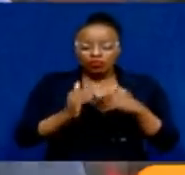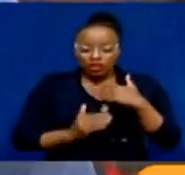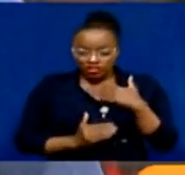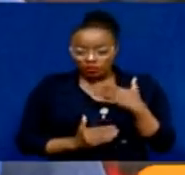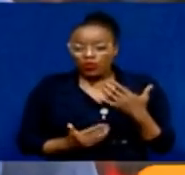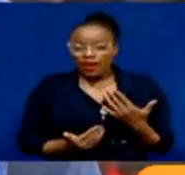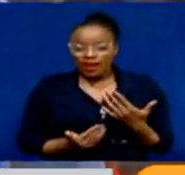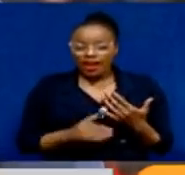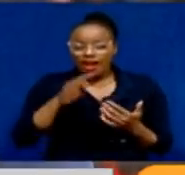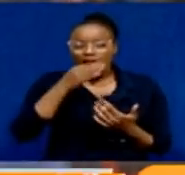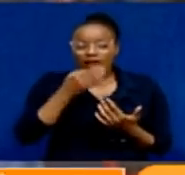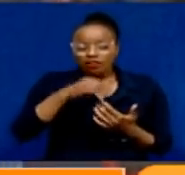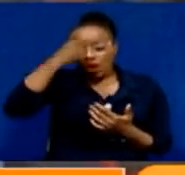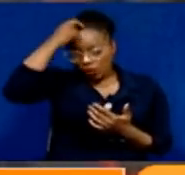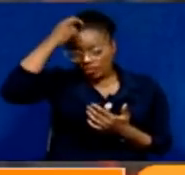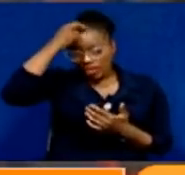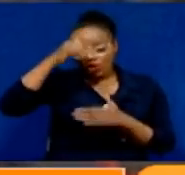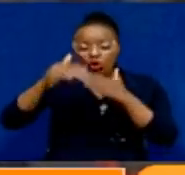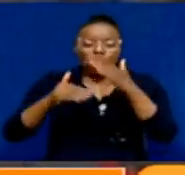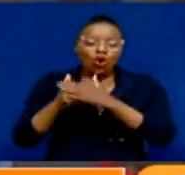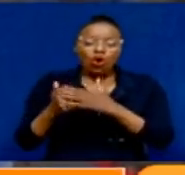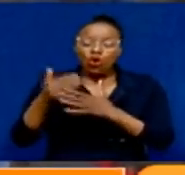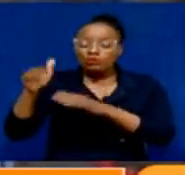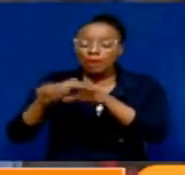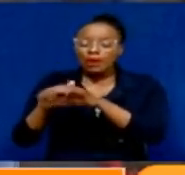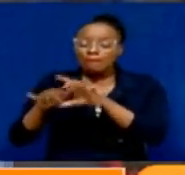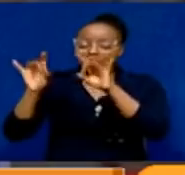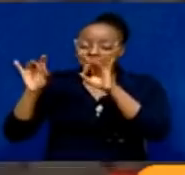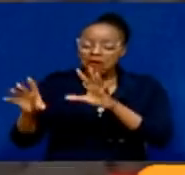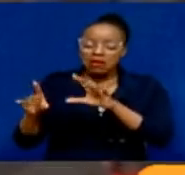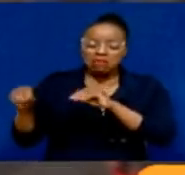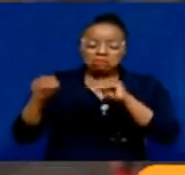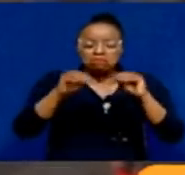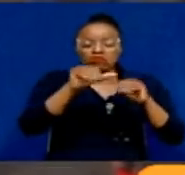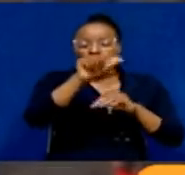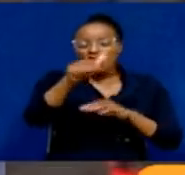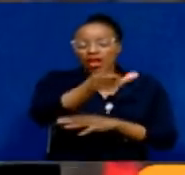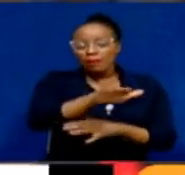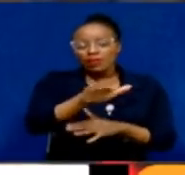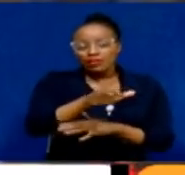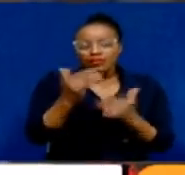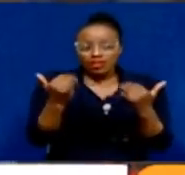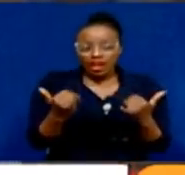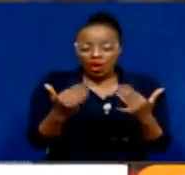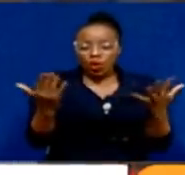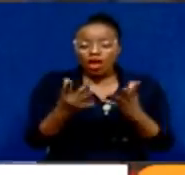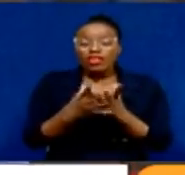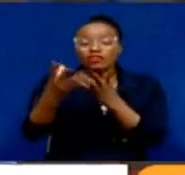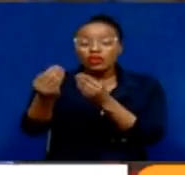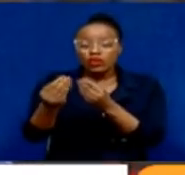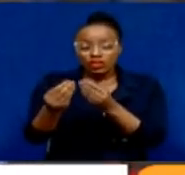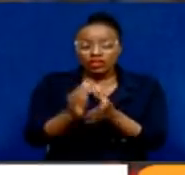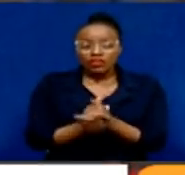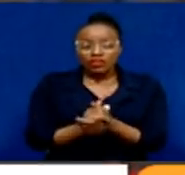Mheshimiwa Mudamosi Wetangula, waheshimiwa wake wameenda wote. Sasa hata mahali wameenda